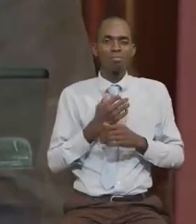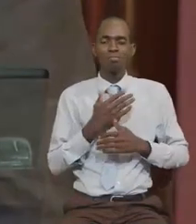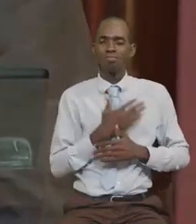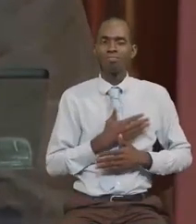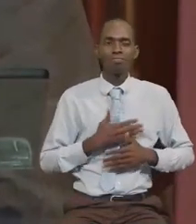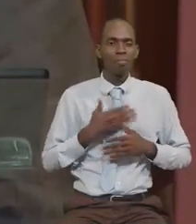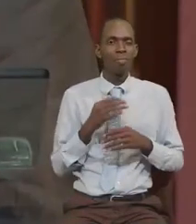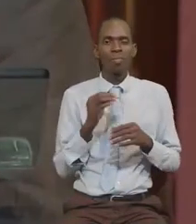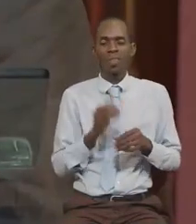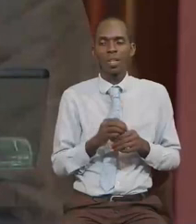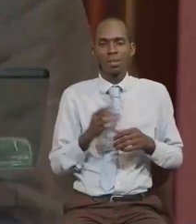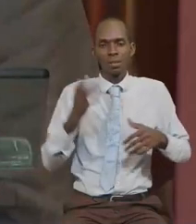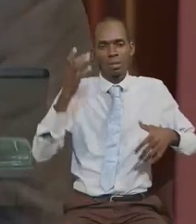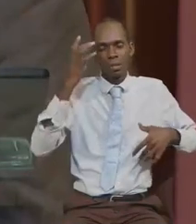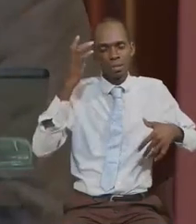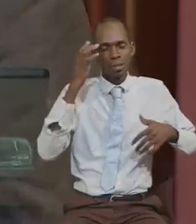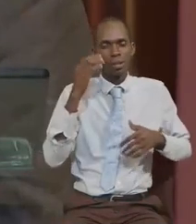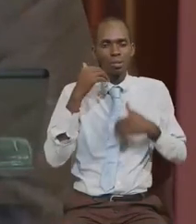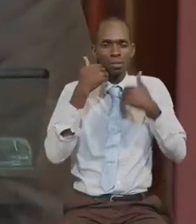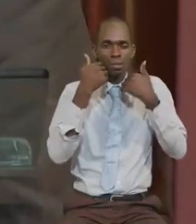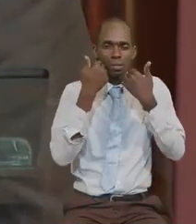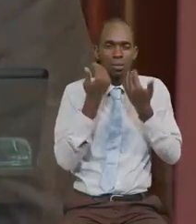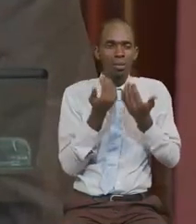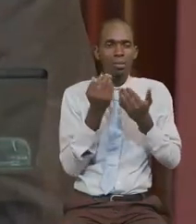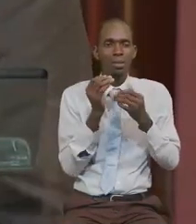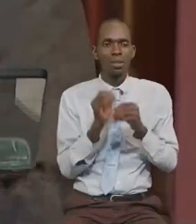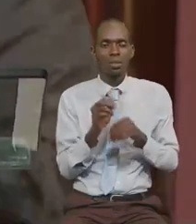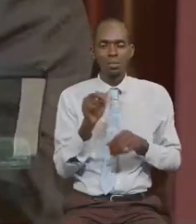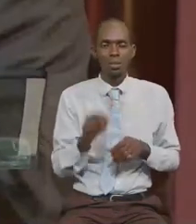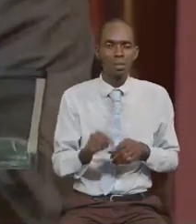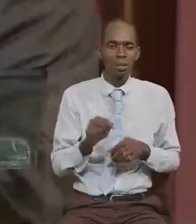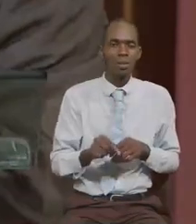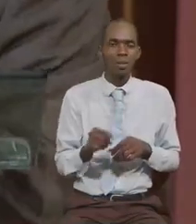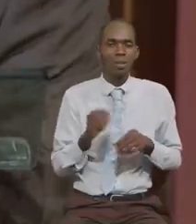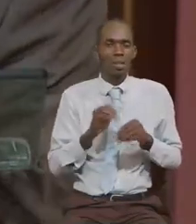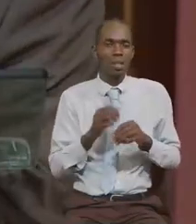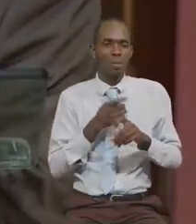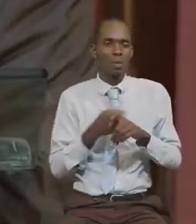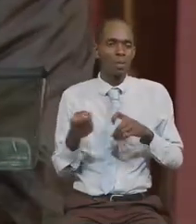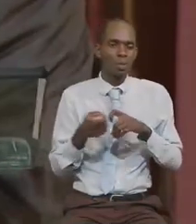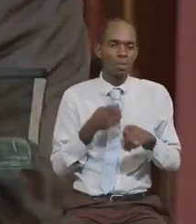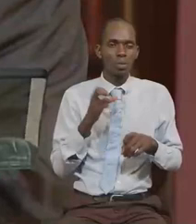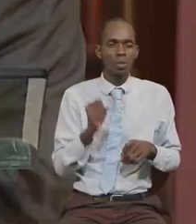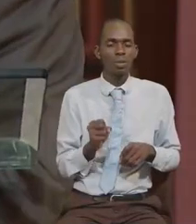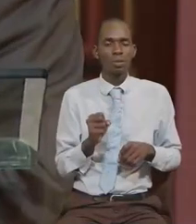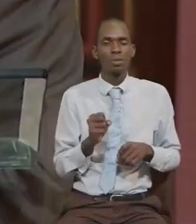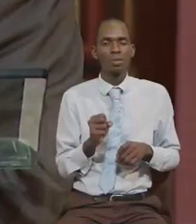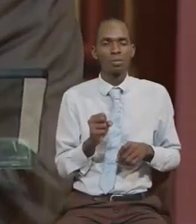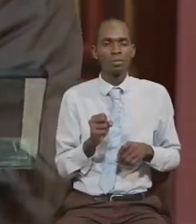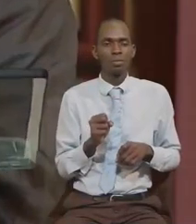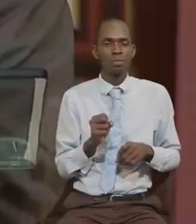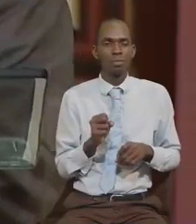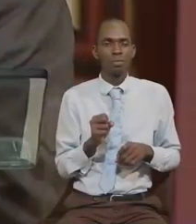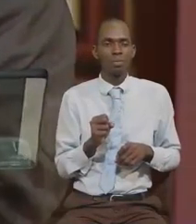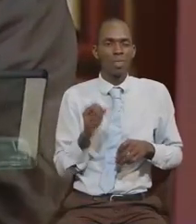Verset 10. C'est pourquoi je me plais dans les faiblesses, dans les outrages, dans les calamités, dans les persécutions.